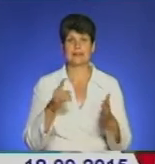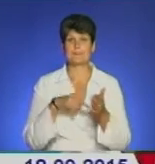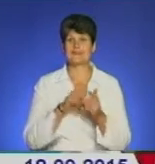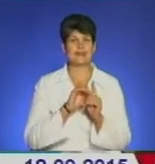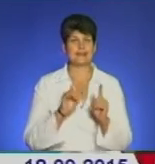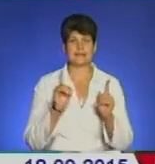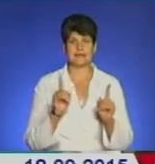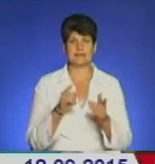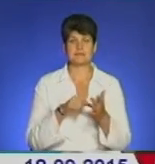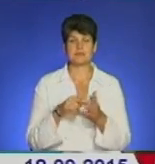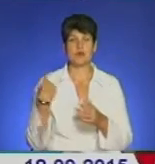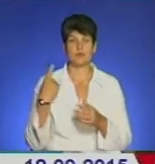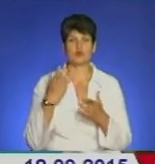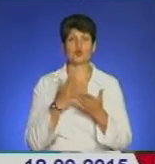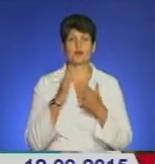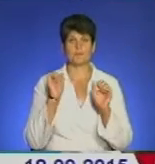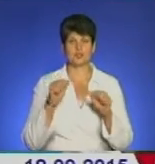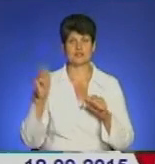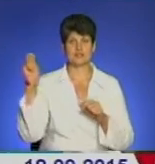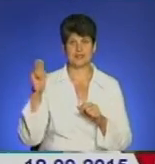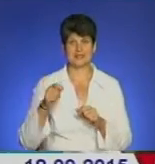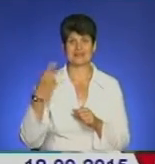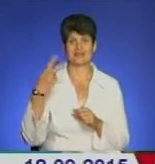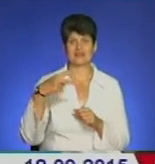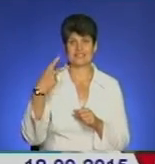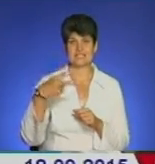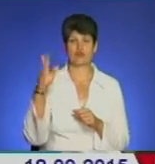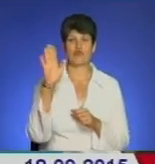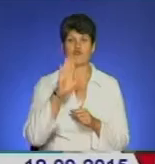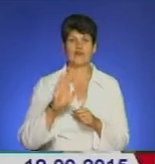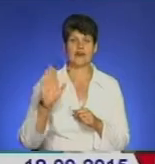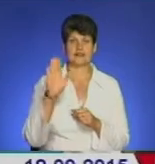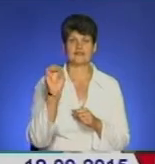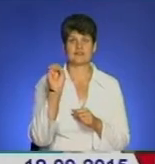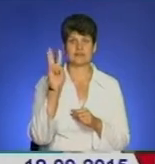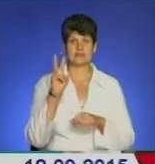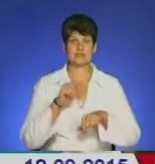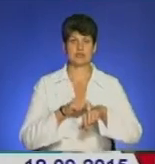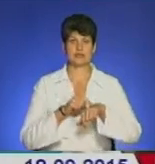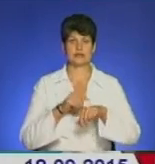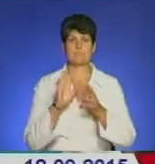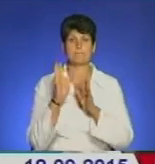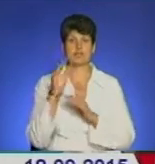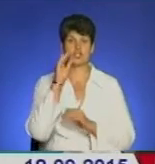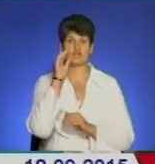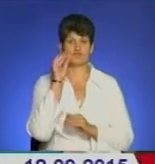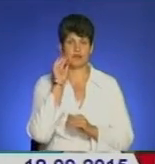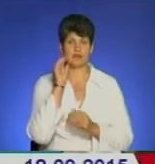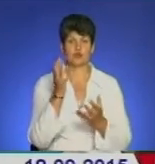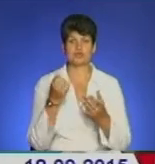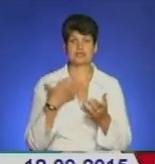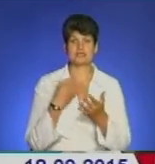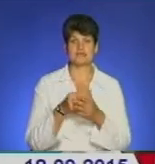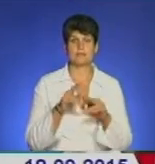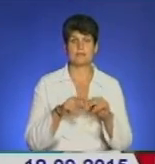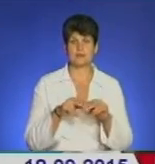лише міста області, хто має можливість приїхати 20 вересня о 13 годині в парк Шевченка, отримати свій